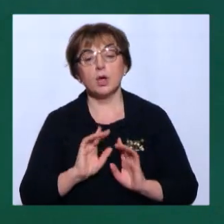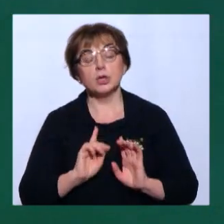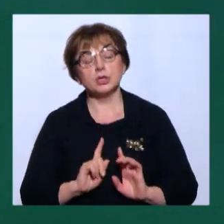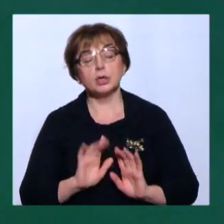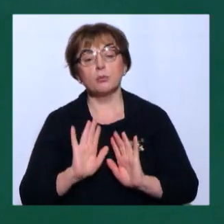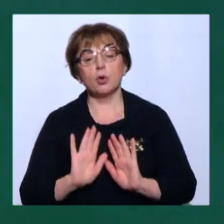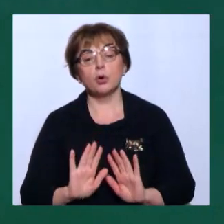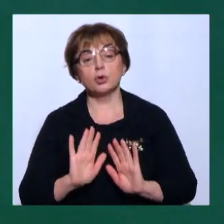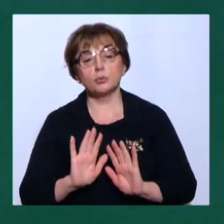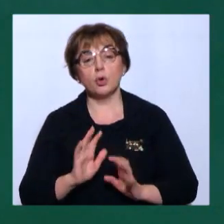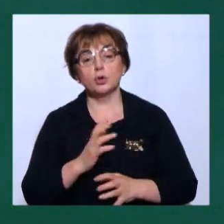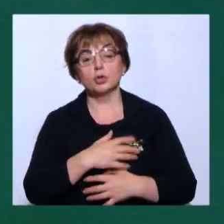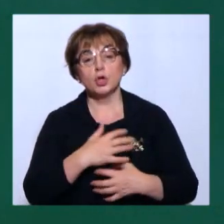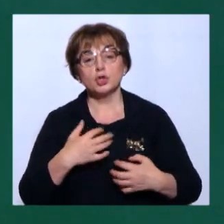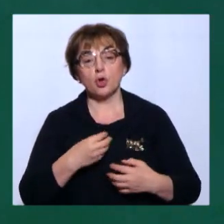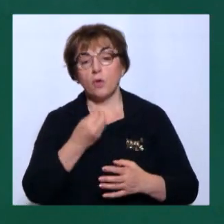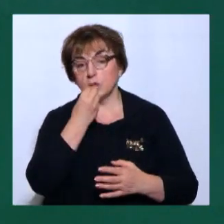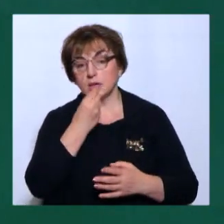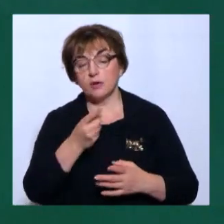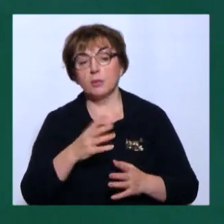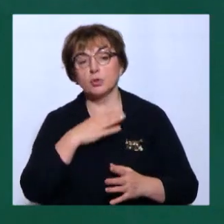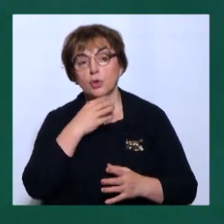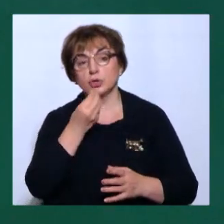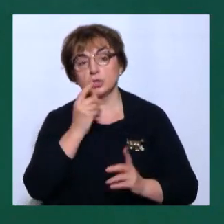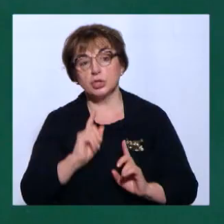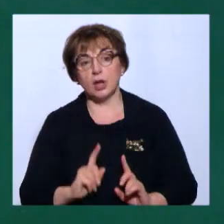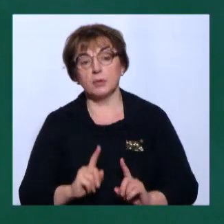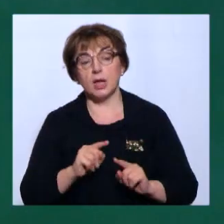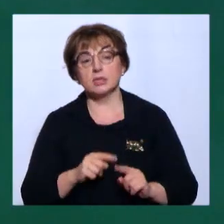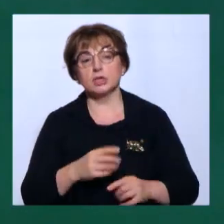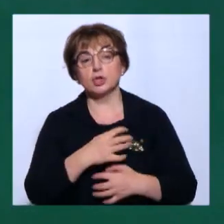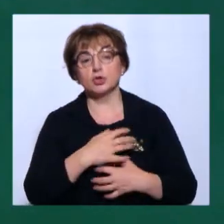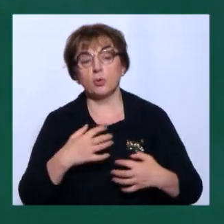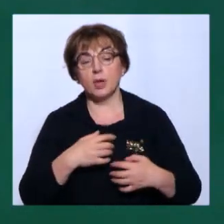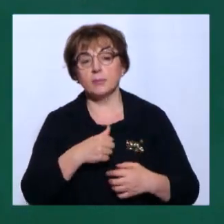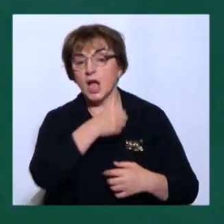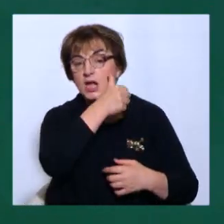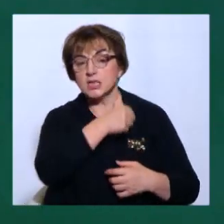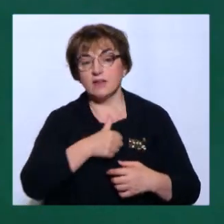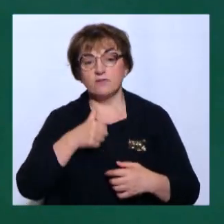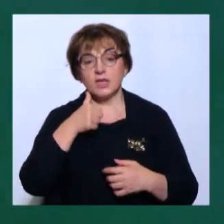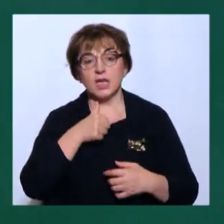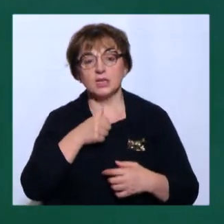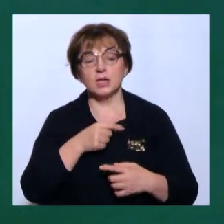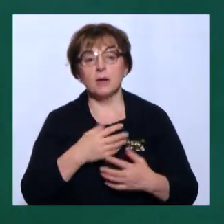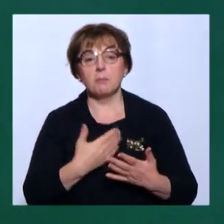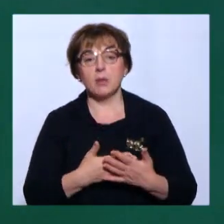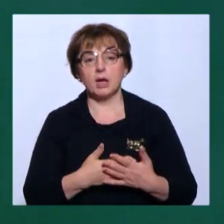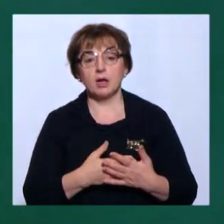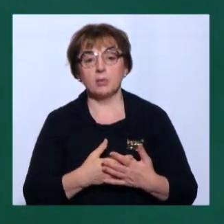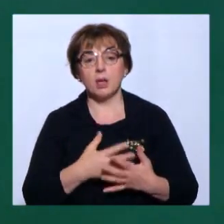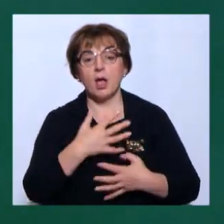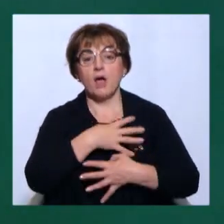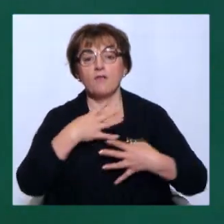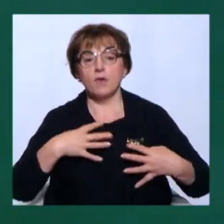მხოლოდ ცხოველური საკვებით იკვებებიან. ასეთი ცხოველები არის სვიგენი, მაგალითად